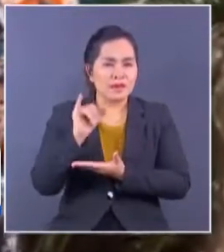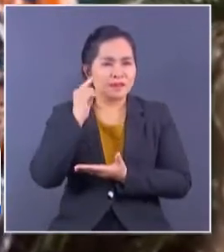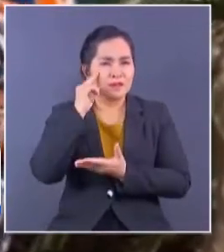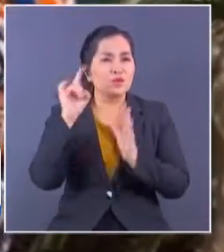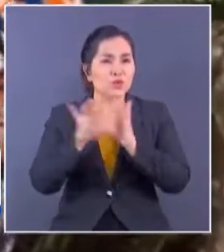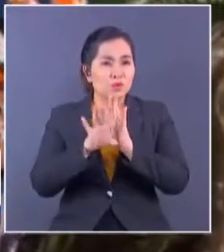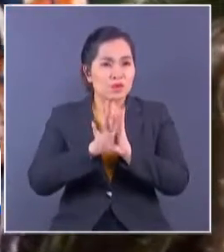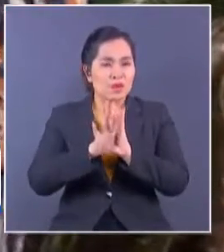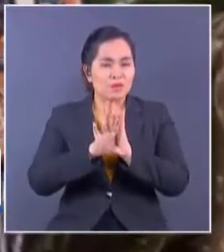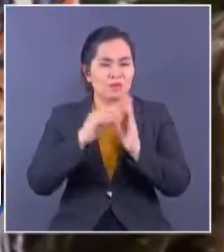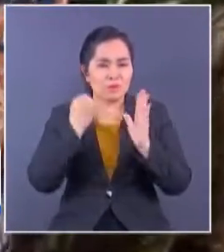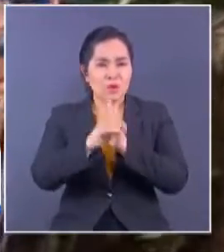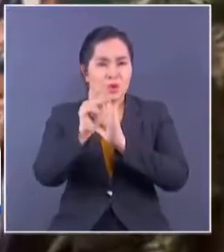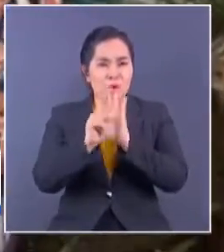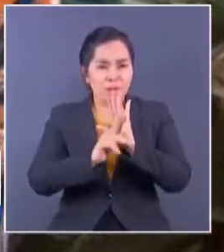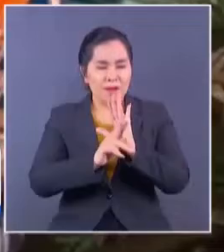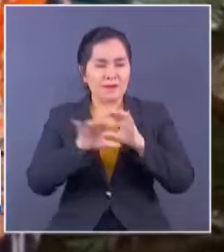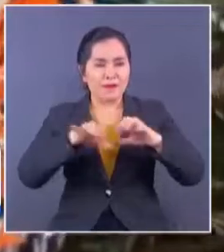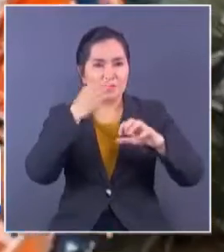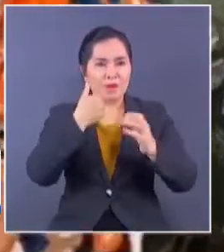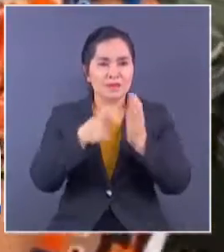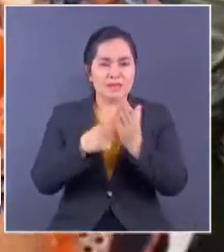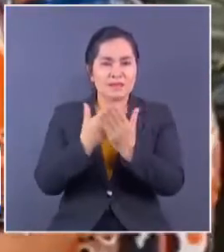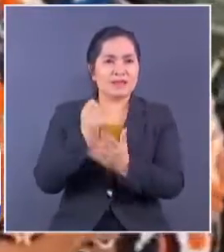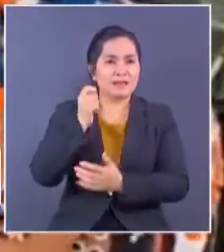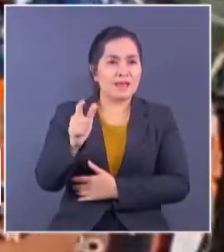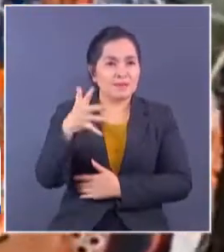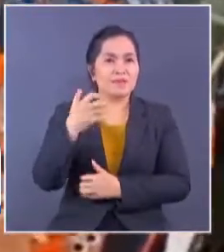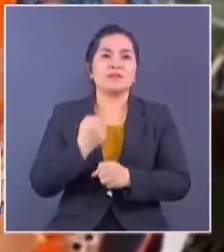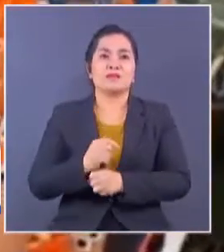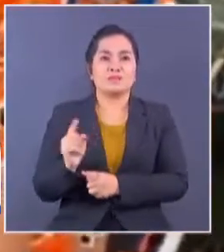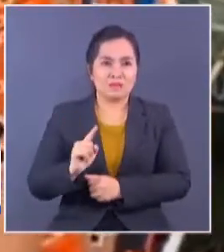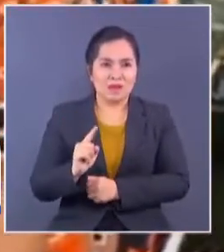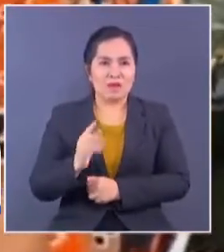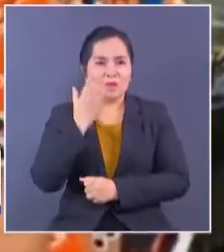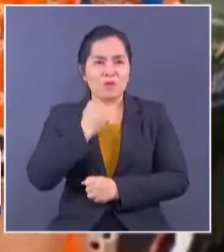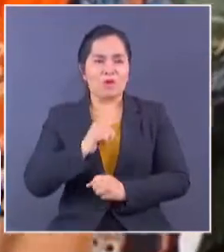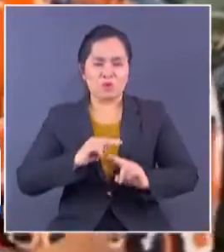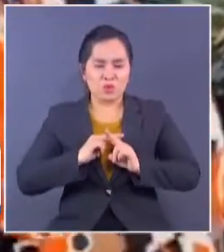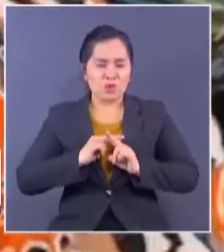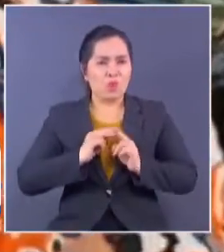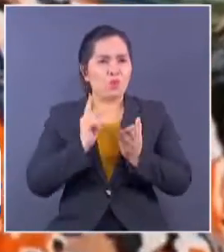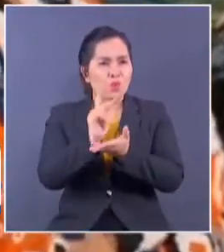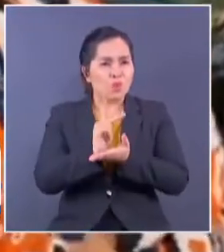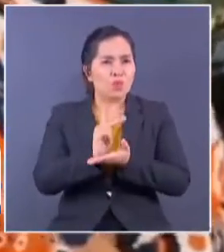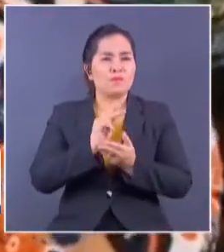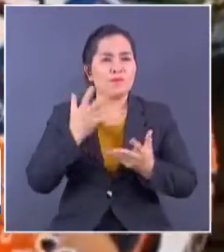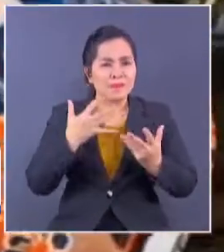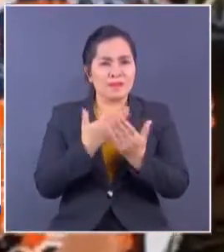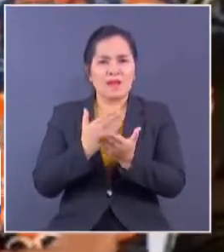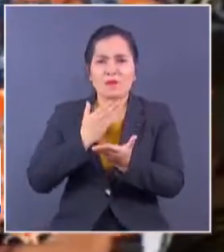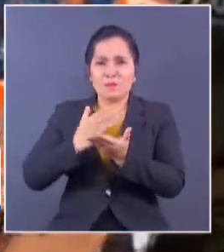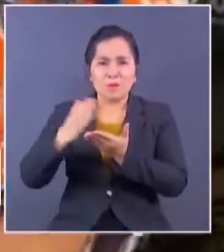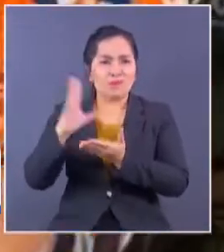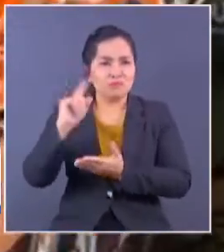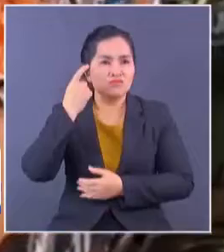นี่เดี๋ยวอาจจะถูกดำเนินคดีเพราะว่าไม่ได้ไปชำระหนี้ทั้งๆที่ตัวเองไม่ได้กู้นะครับก็เลยไม่รู้ว่าจะเอาเงินที่ไหนไป